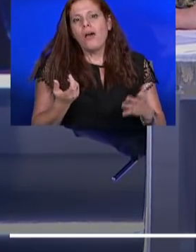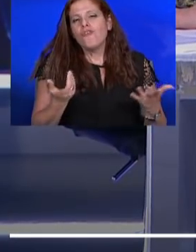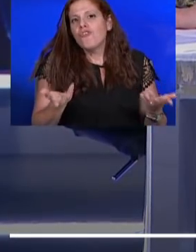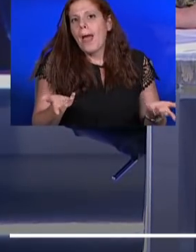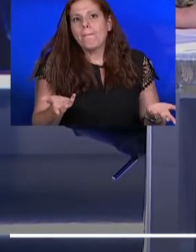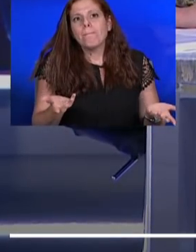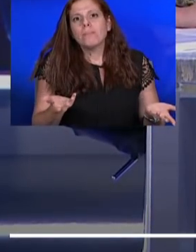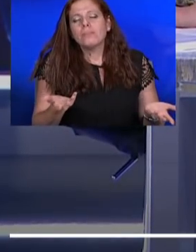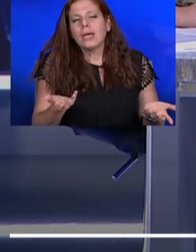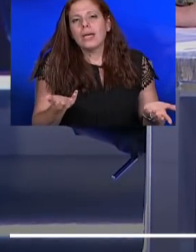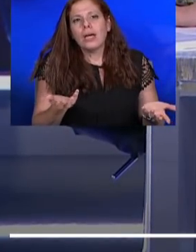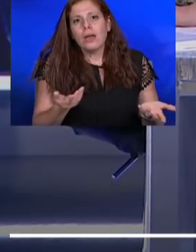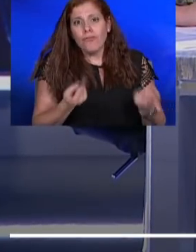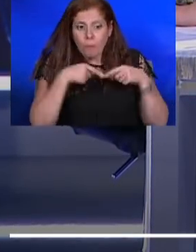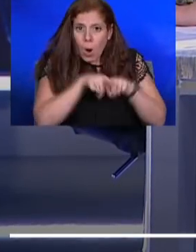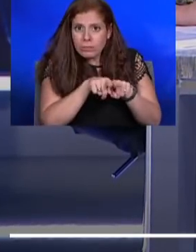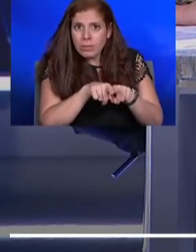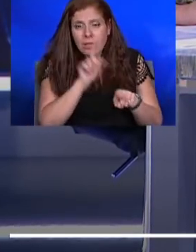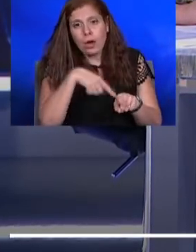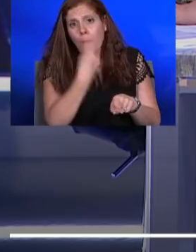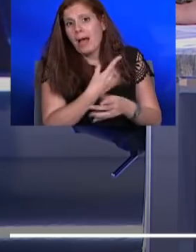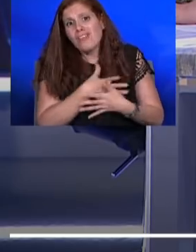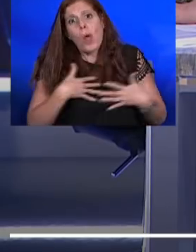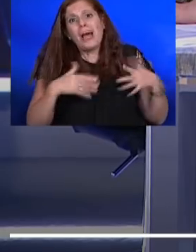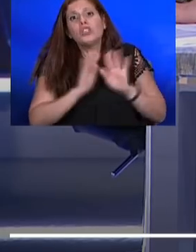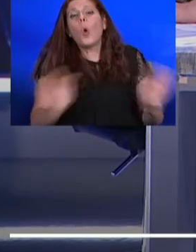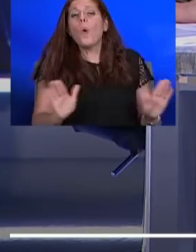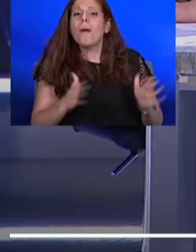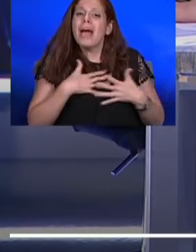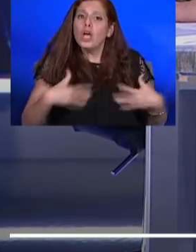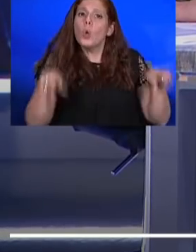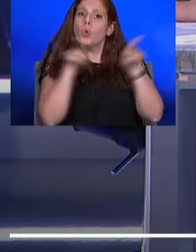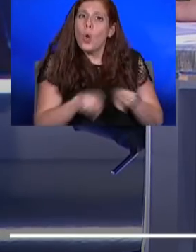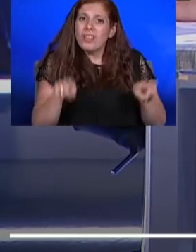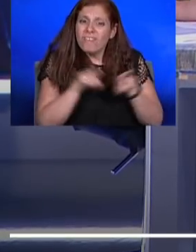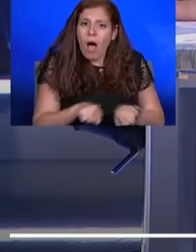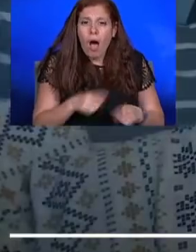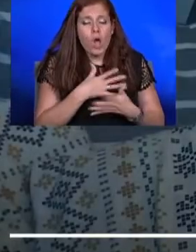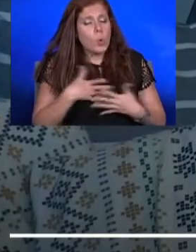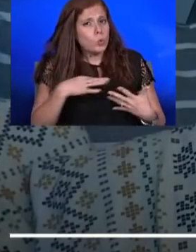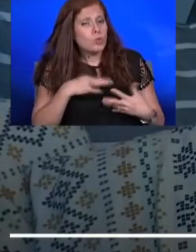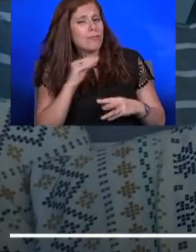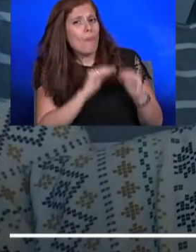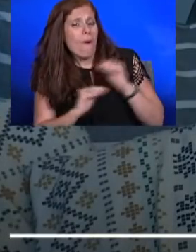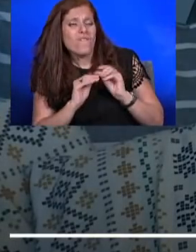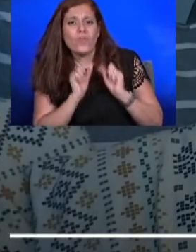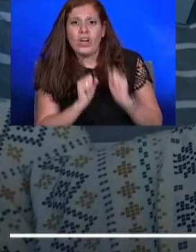ובו זמנית אני גם אומר לו שאני לא מרגיש כלום. אני מרגיש שהתחושות שלי הרבה יותר מורכבות וקשות. אני גם רעב